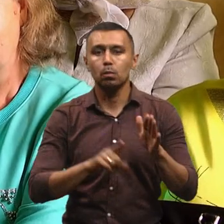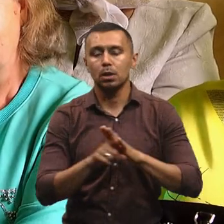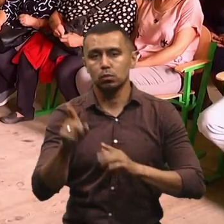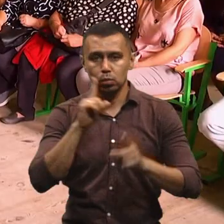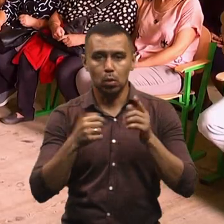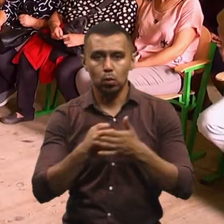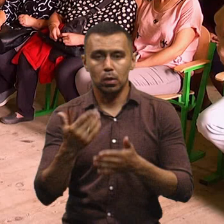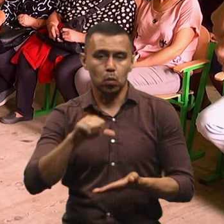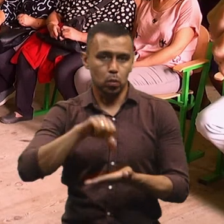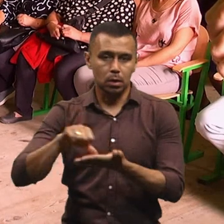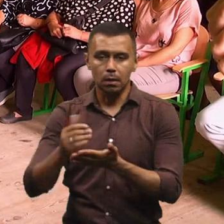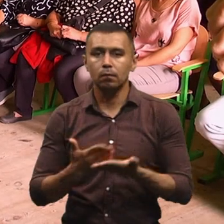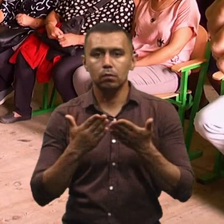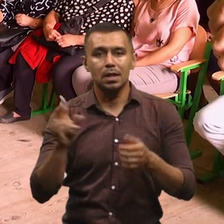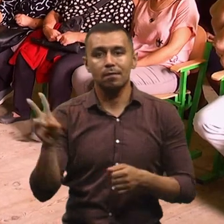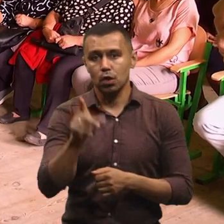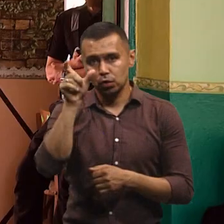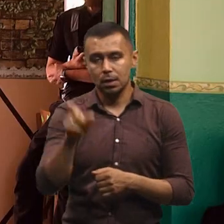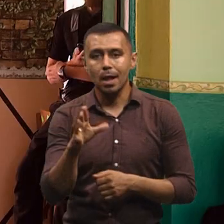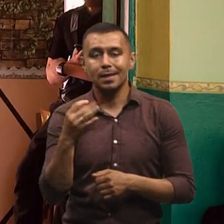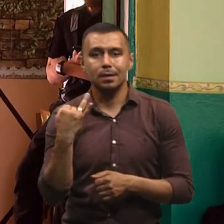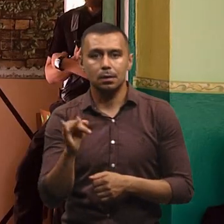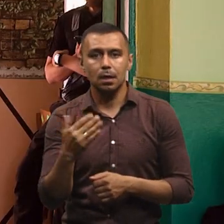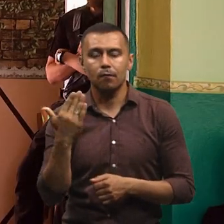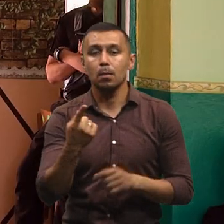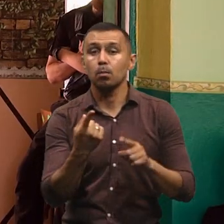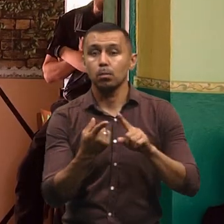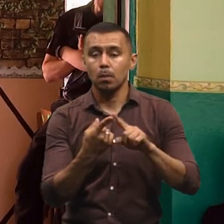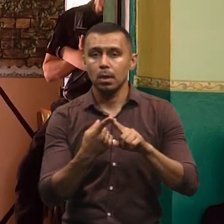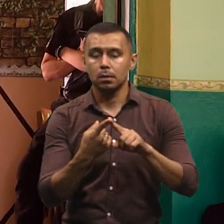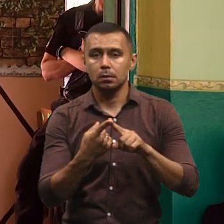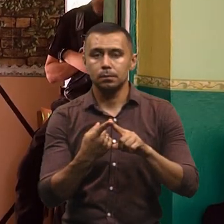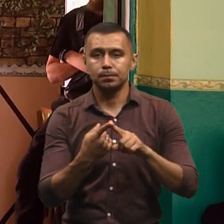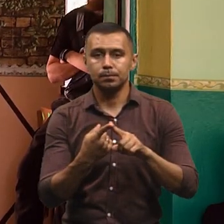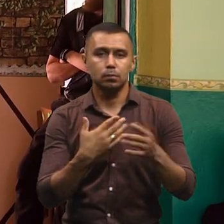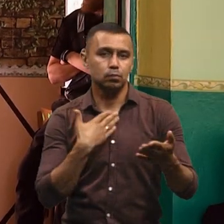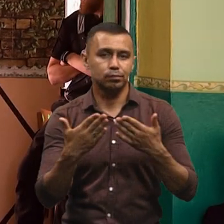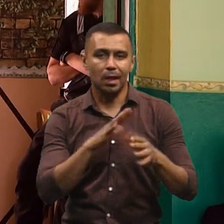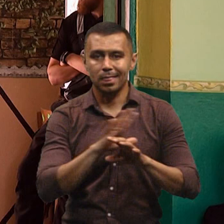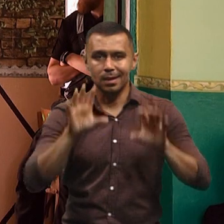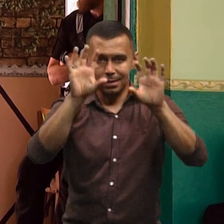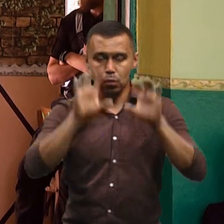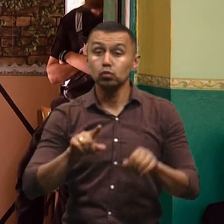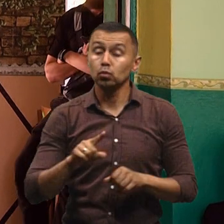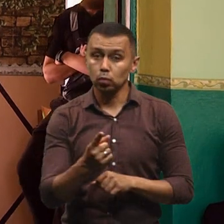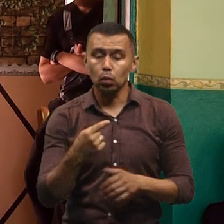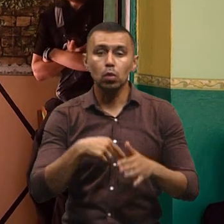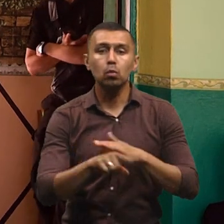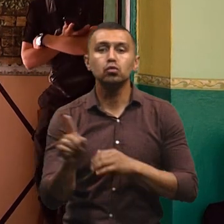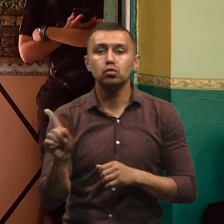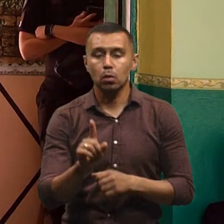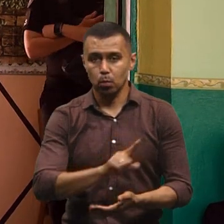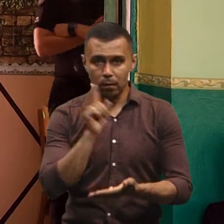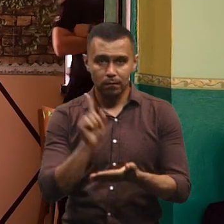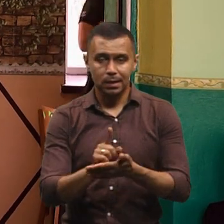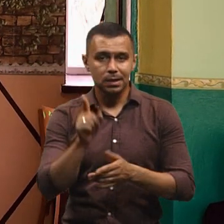зборів до їх учасників звернувся священик Андрій по-перше поступаєте незаконно чому бо тому що